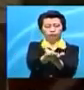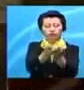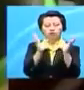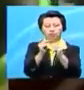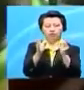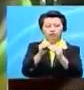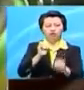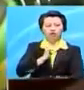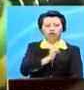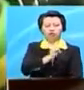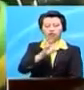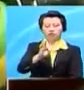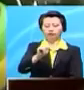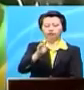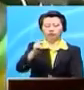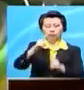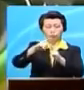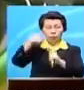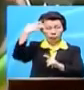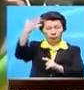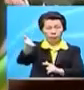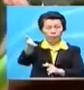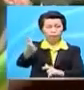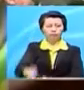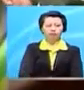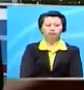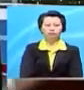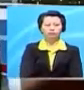mesyuarat Exco FAM bulan depan.